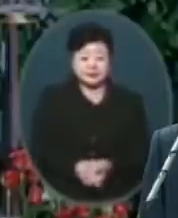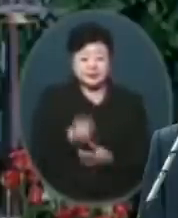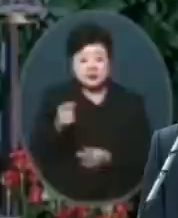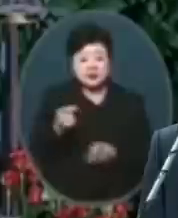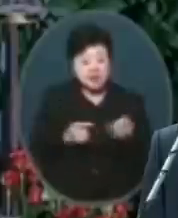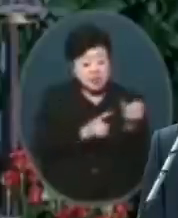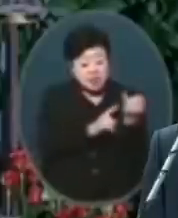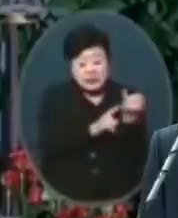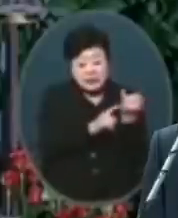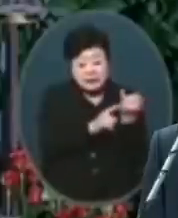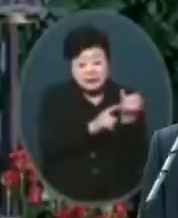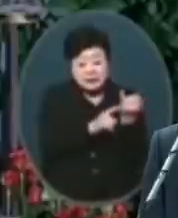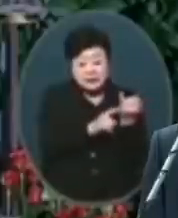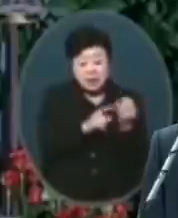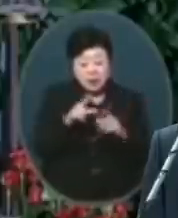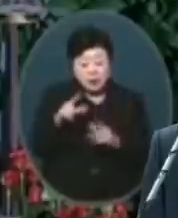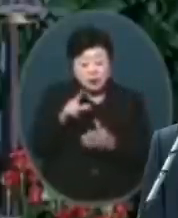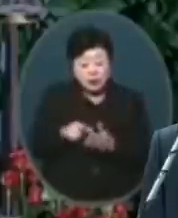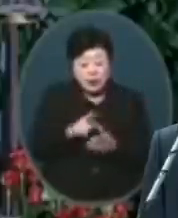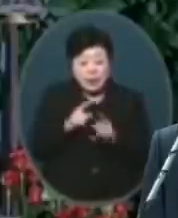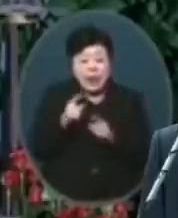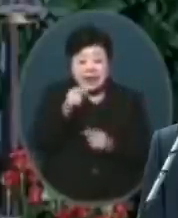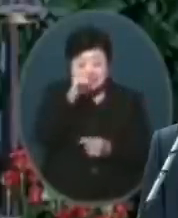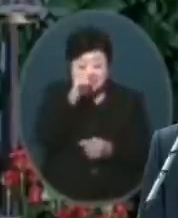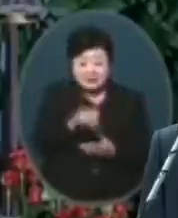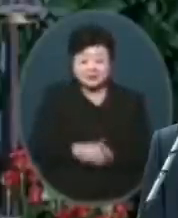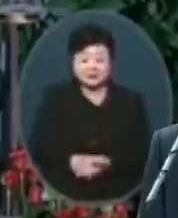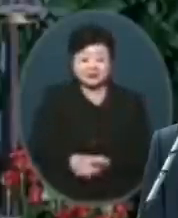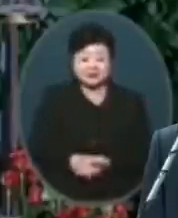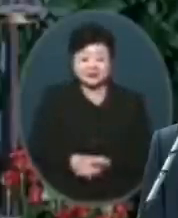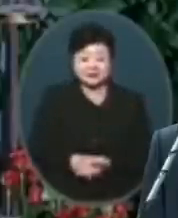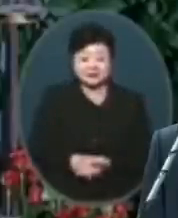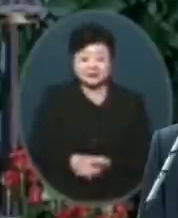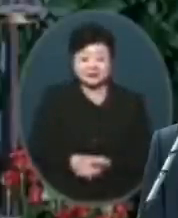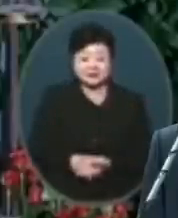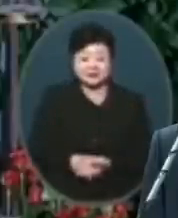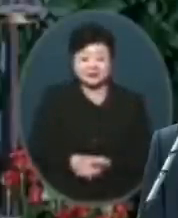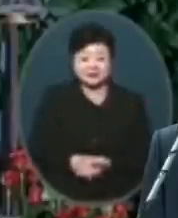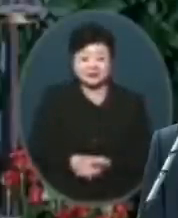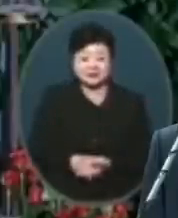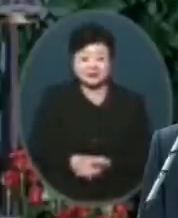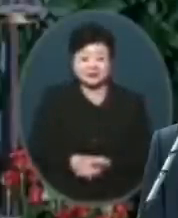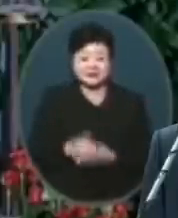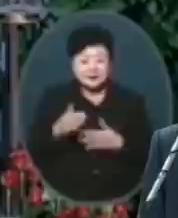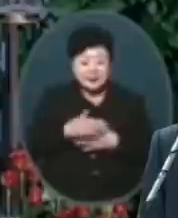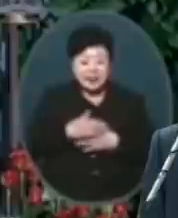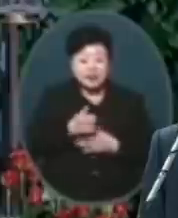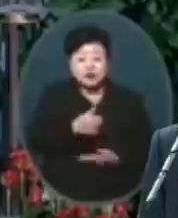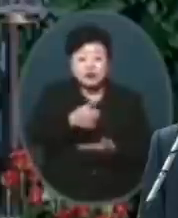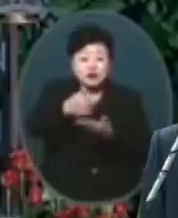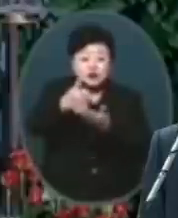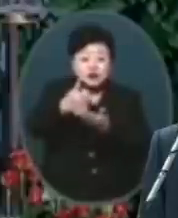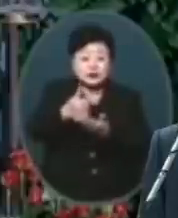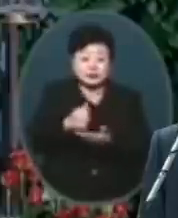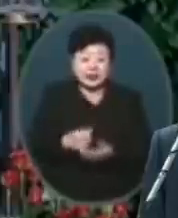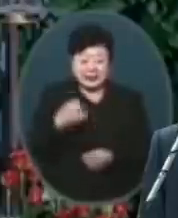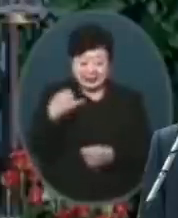그 여자는 평소 다음과 같은 말을 입에 달고 살았다고 합니다. 나는 주님의